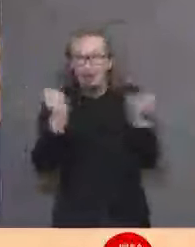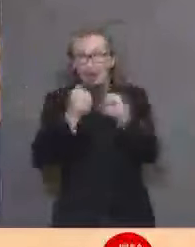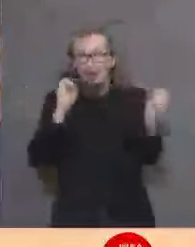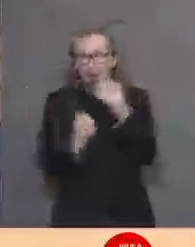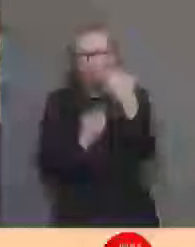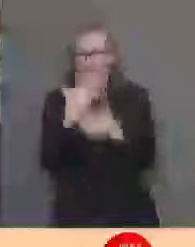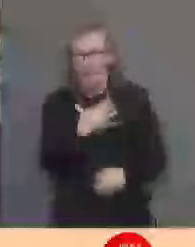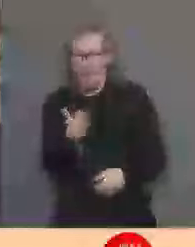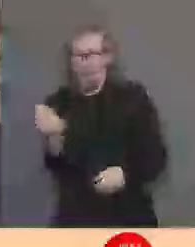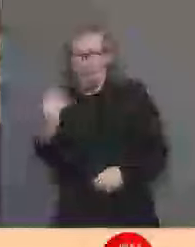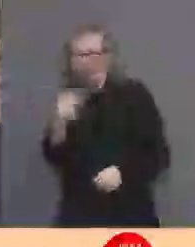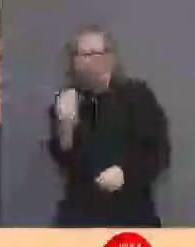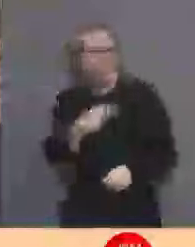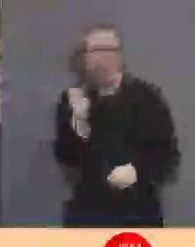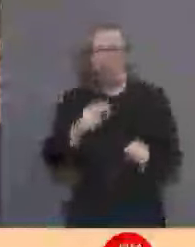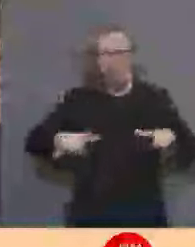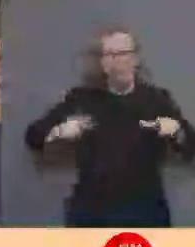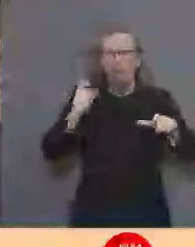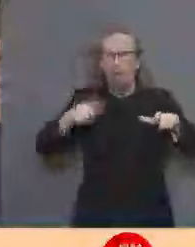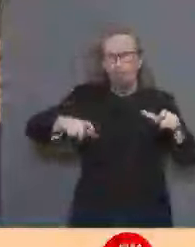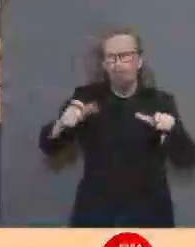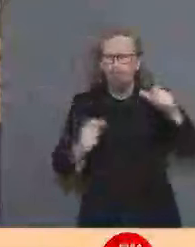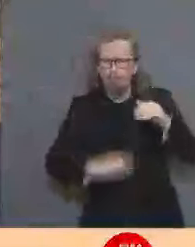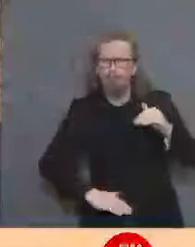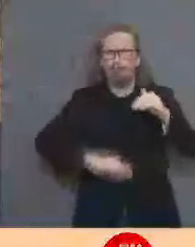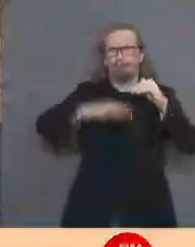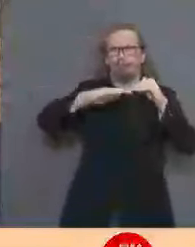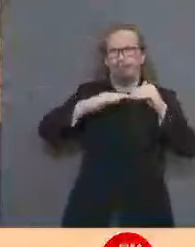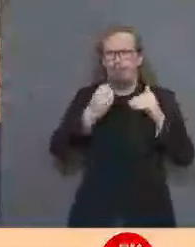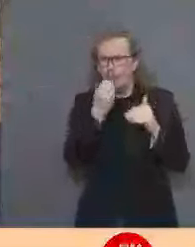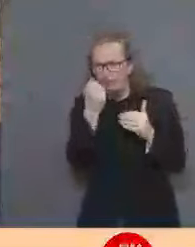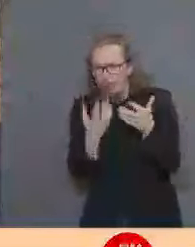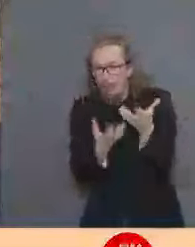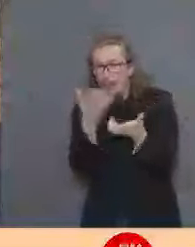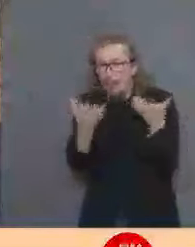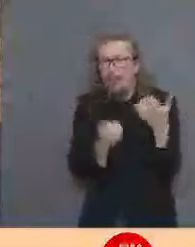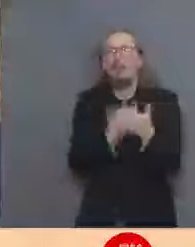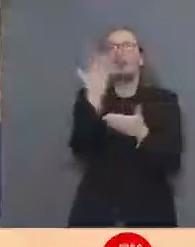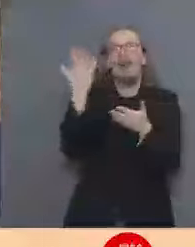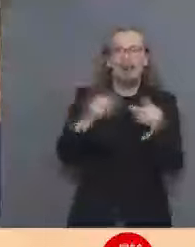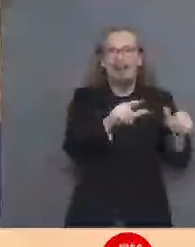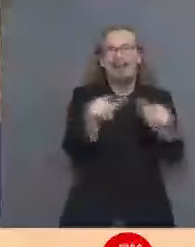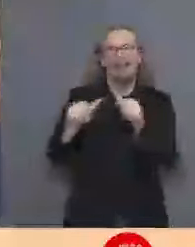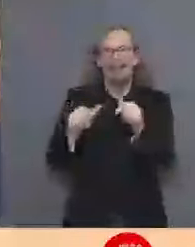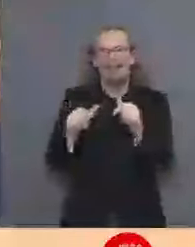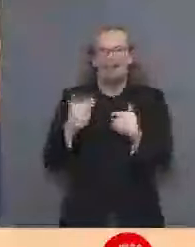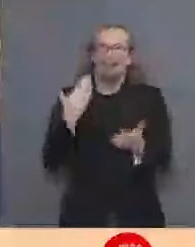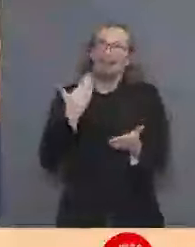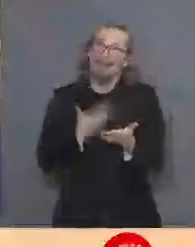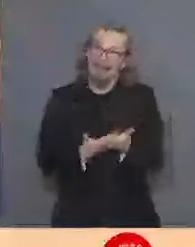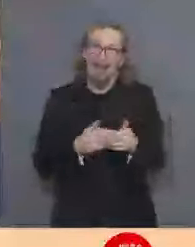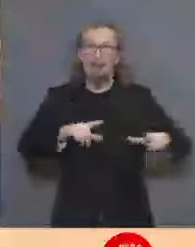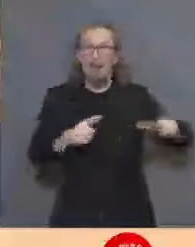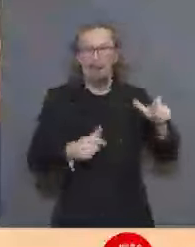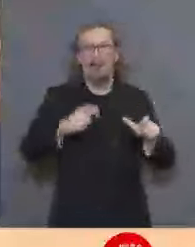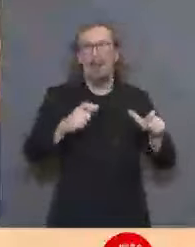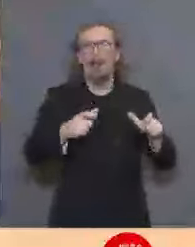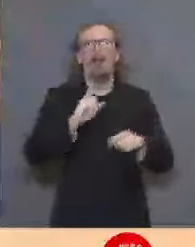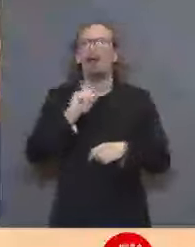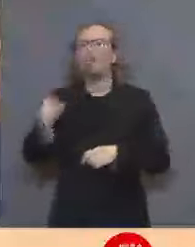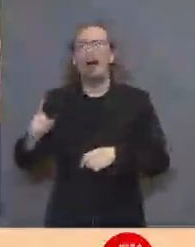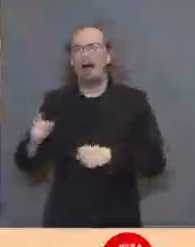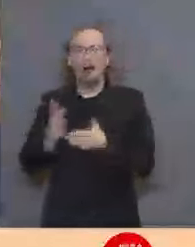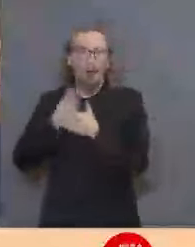enrichies, des bassins remis en eau où fleuriraient des essences aquatiques, j'évoque bien là les bassins et non